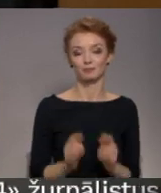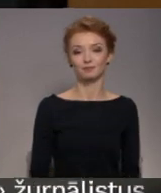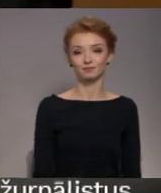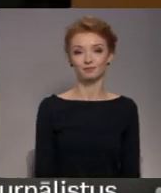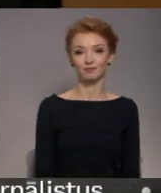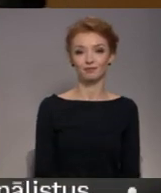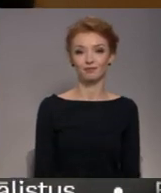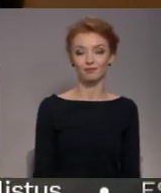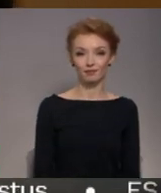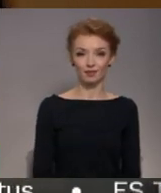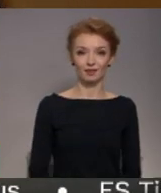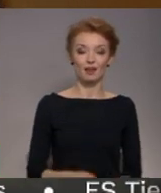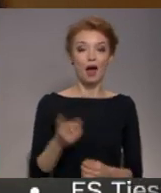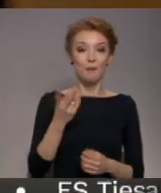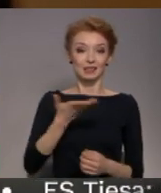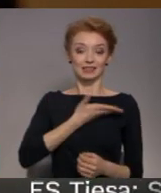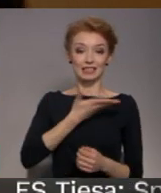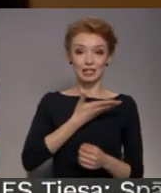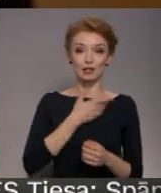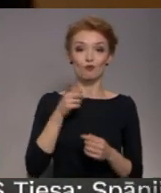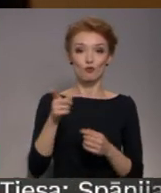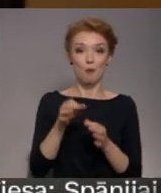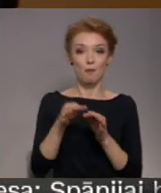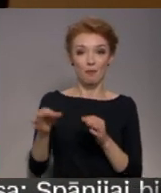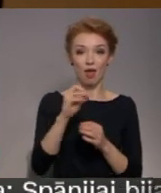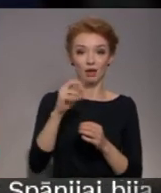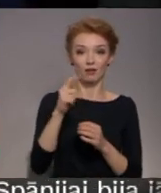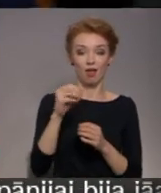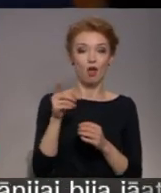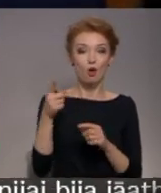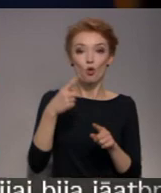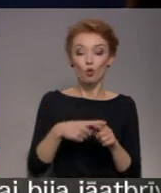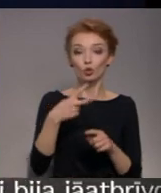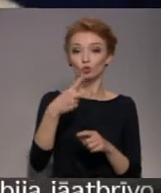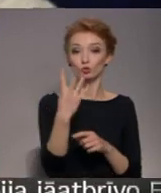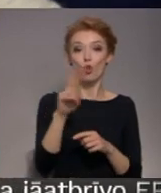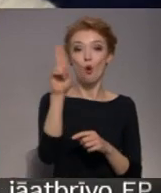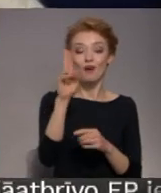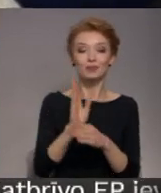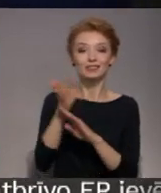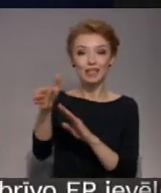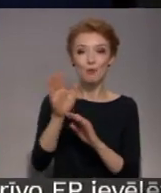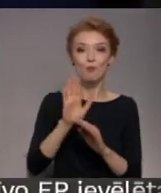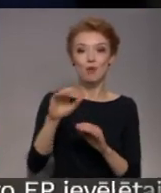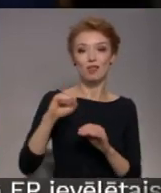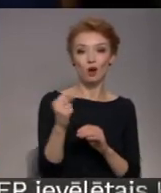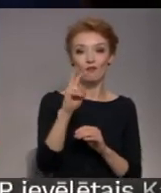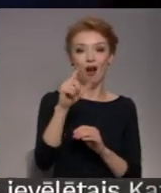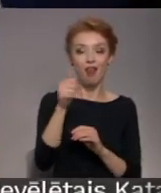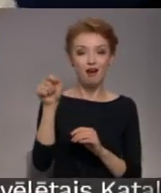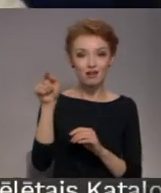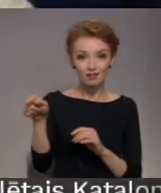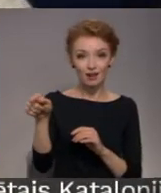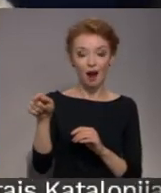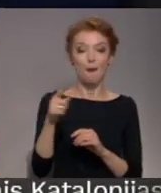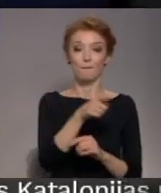Andris Apsalons un Liena Bete dzīvo Ērģemes pagastā. 24. Novembrī viņi devās ciemos pie draugiem uz Valgu. Todien Liena,